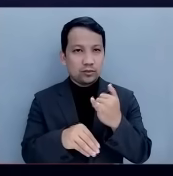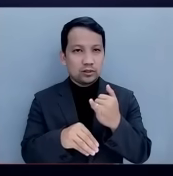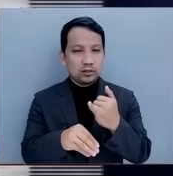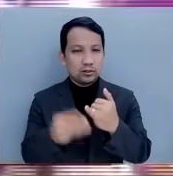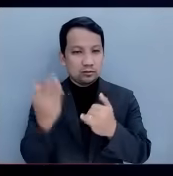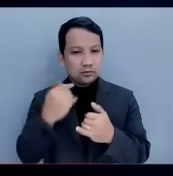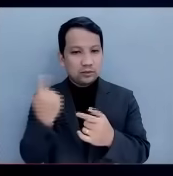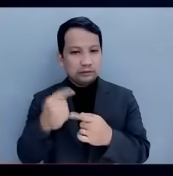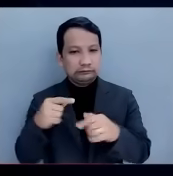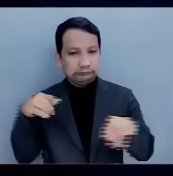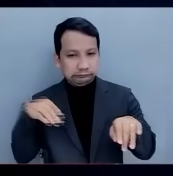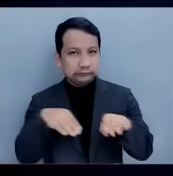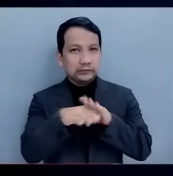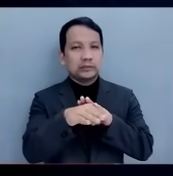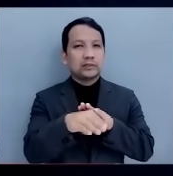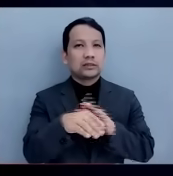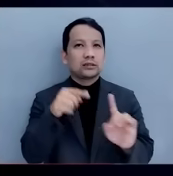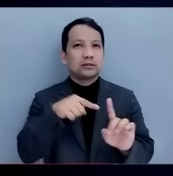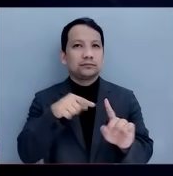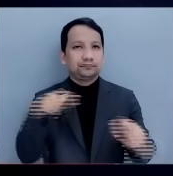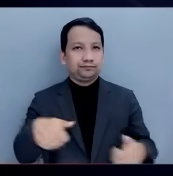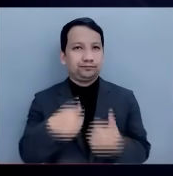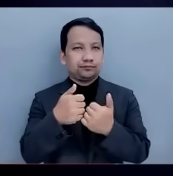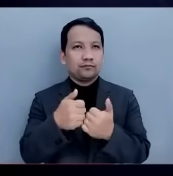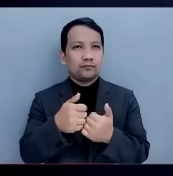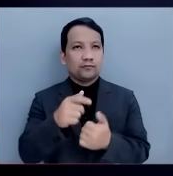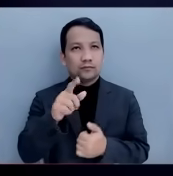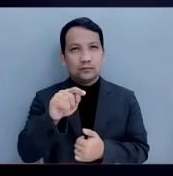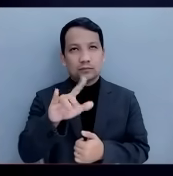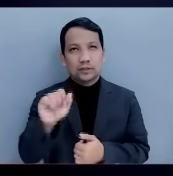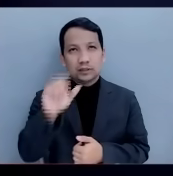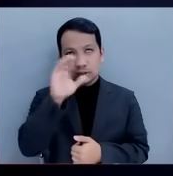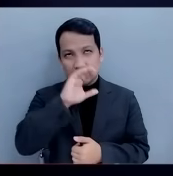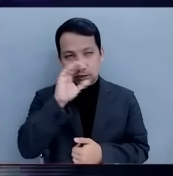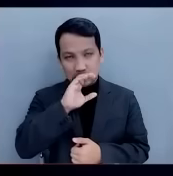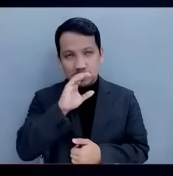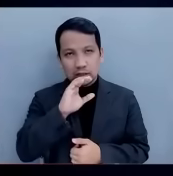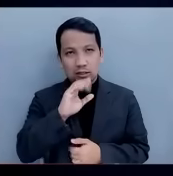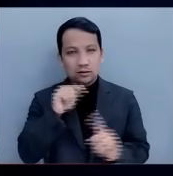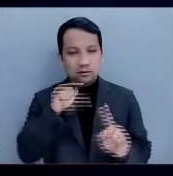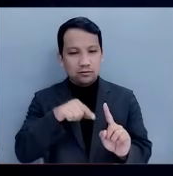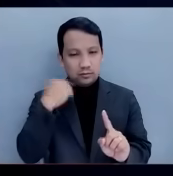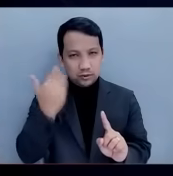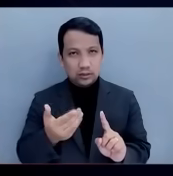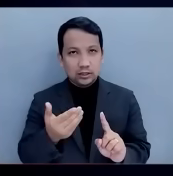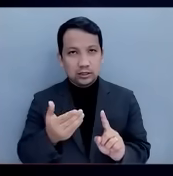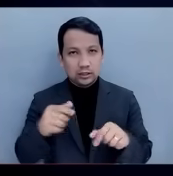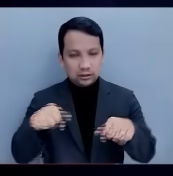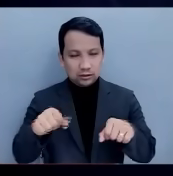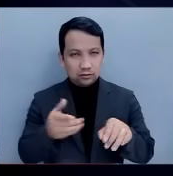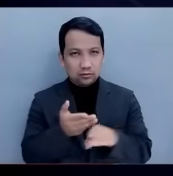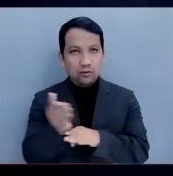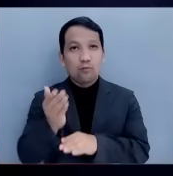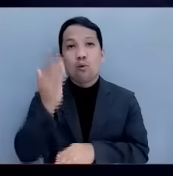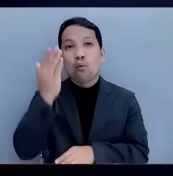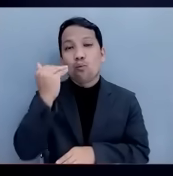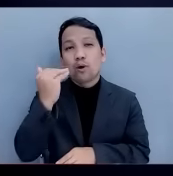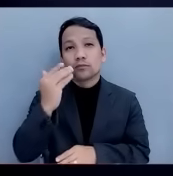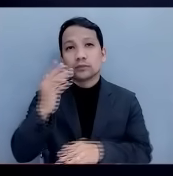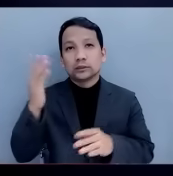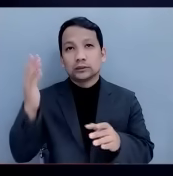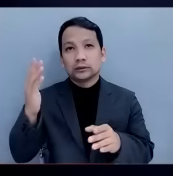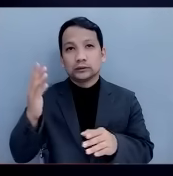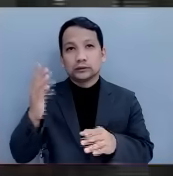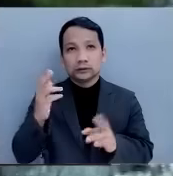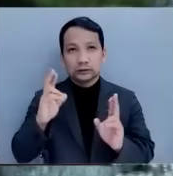pananagasa. Iisa pang aksidente sa Talisay City sa Cebu naman, patay ang isang delivery rider matapos mabagsakan ng